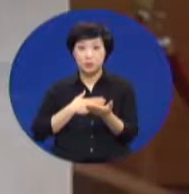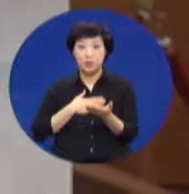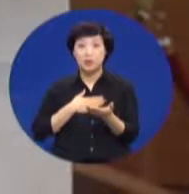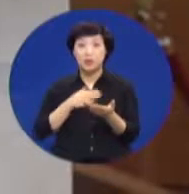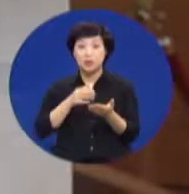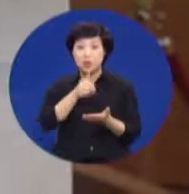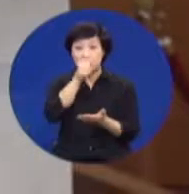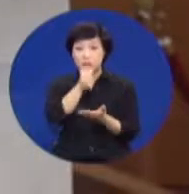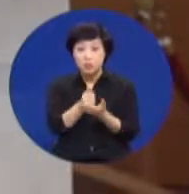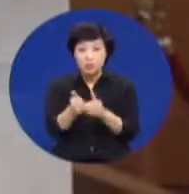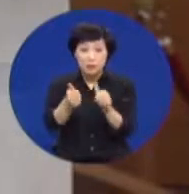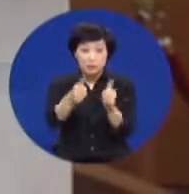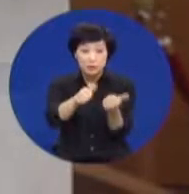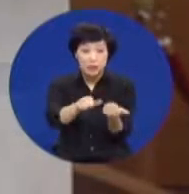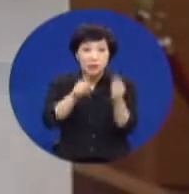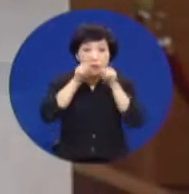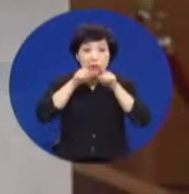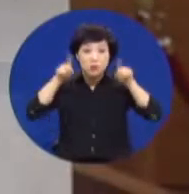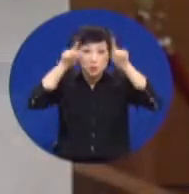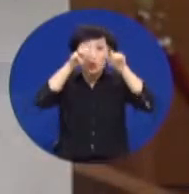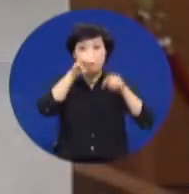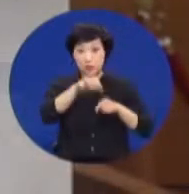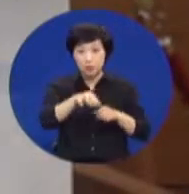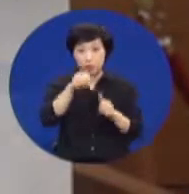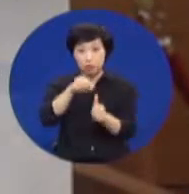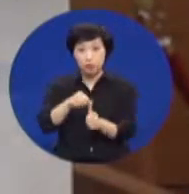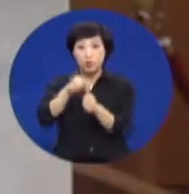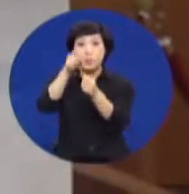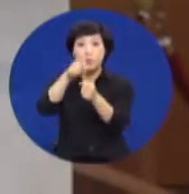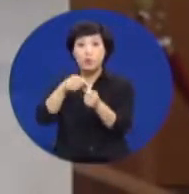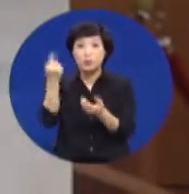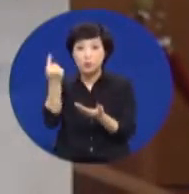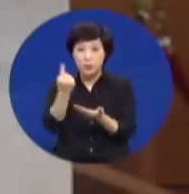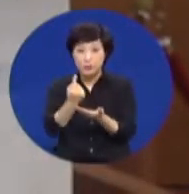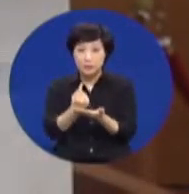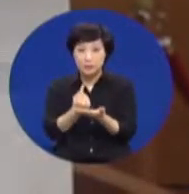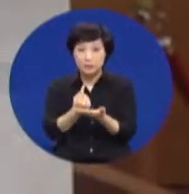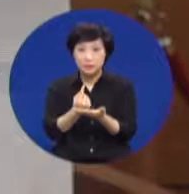죄와 사망과 지옥에서 구원하시려고